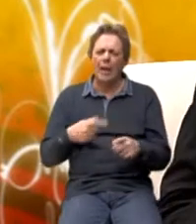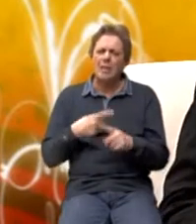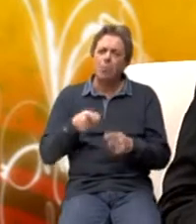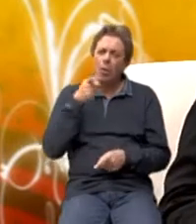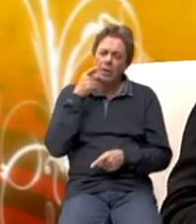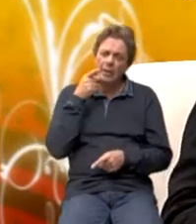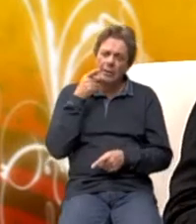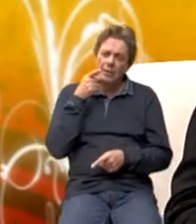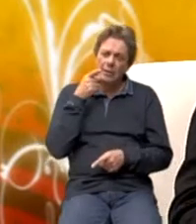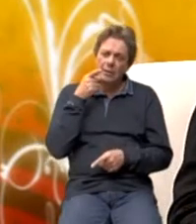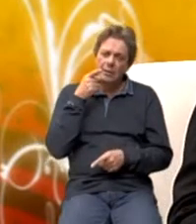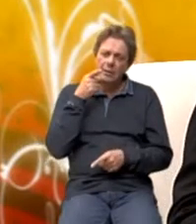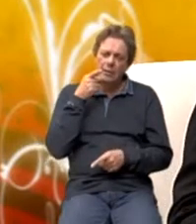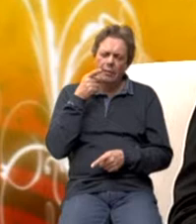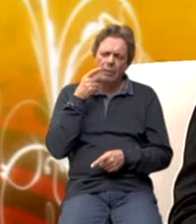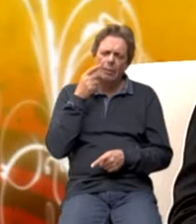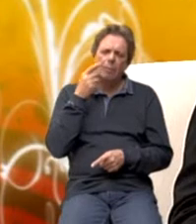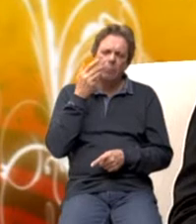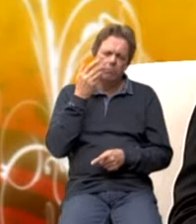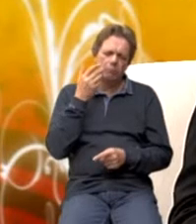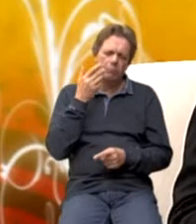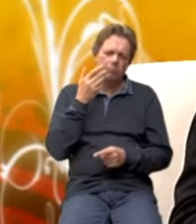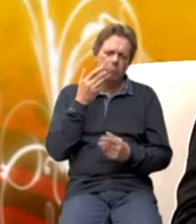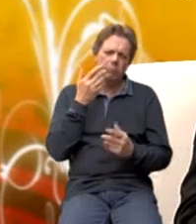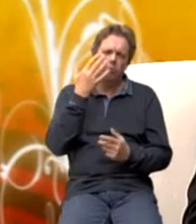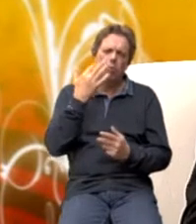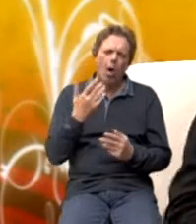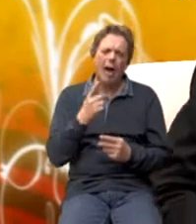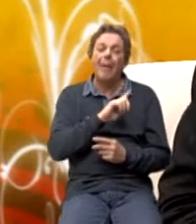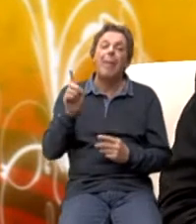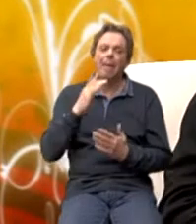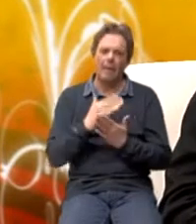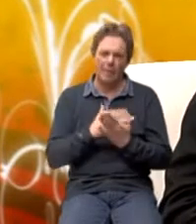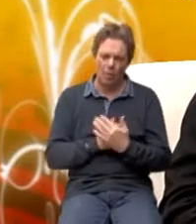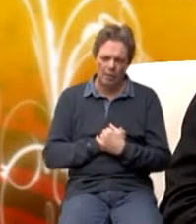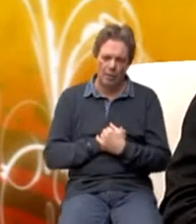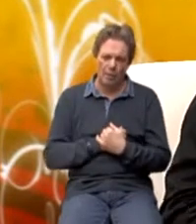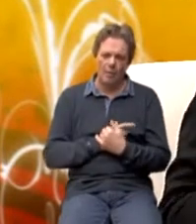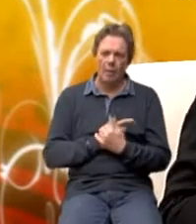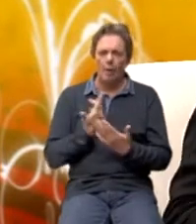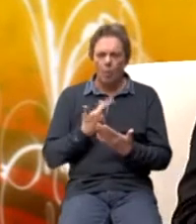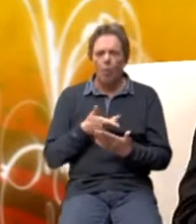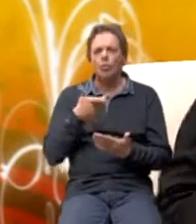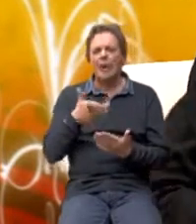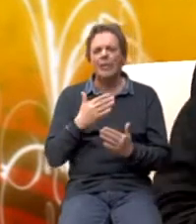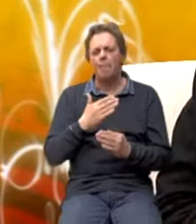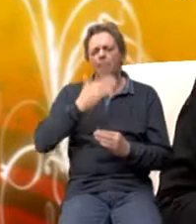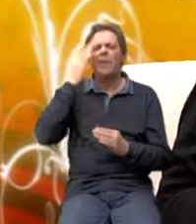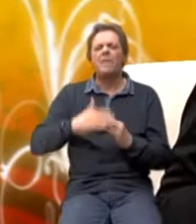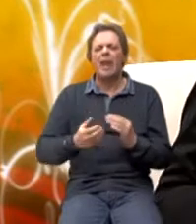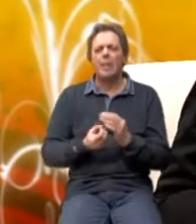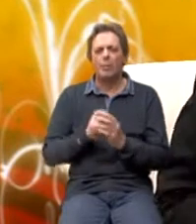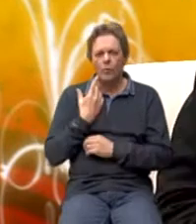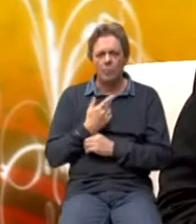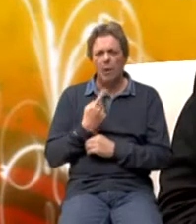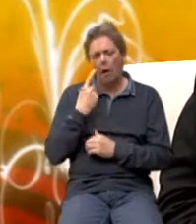tih broja učestalih nepravilnosti koje se koje se nalaze na tim finalnim proizvodima, a